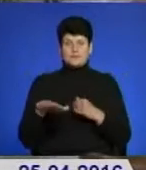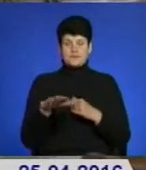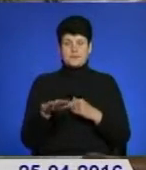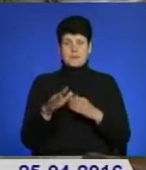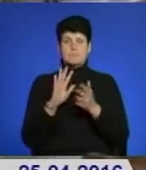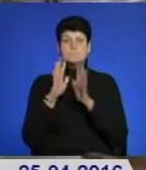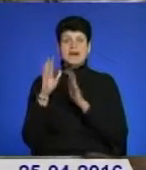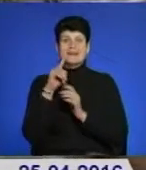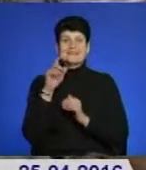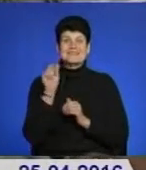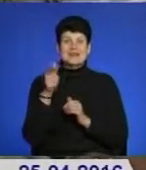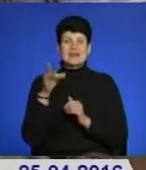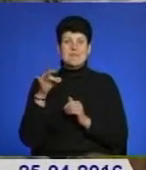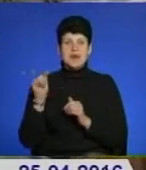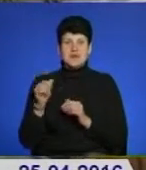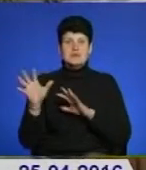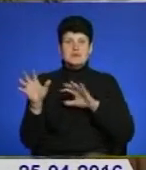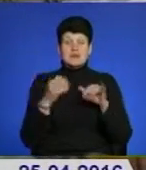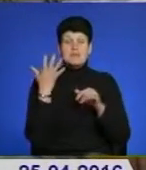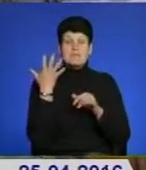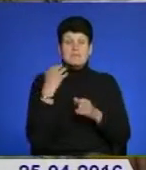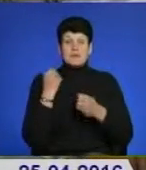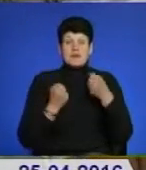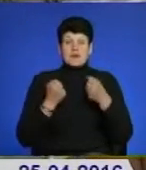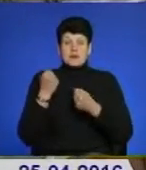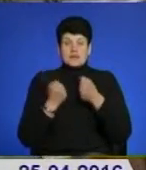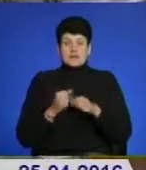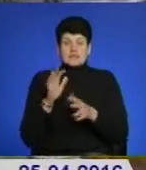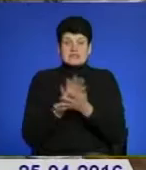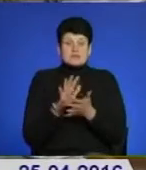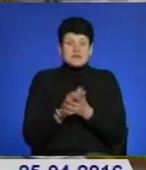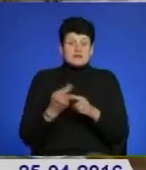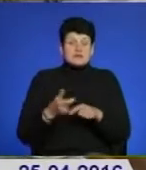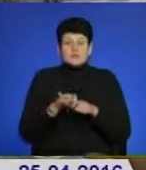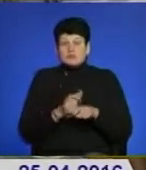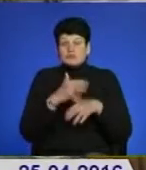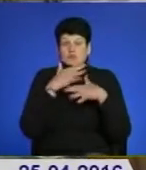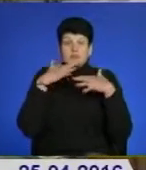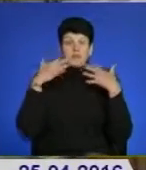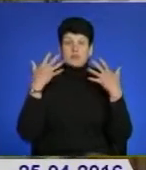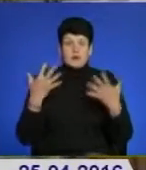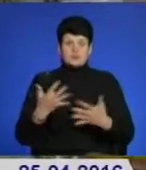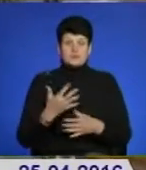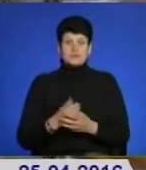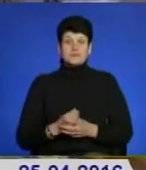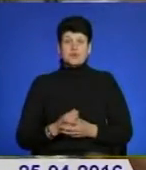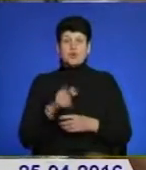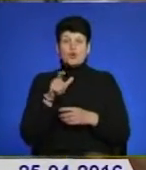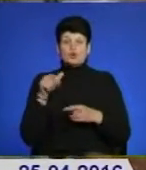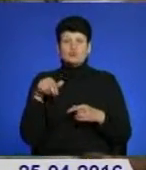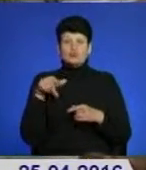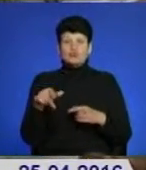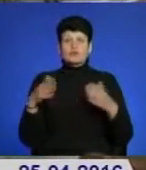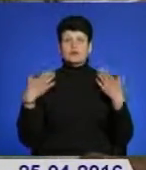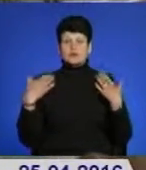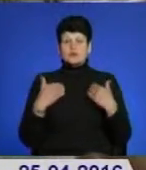Загребеля наш, ми вивезли 5 КАМАЗів сміття. Це дуже багато. Якщо ми вивозили там один КАМАЗ, два КАМАЗи, то тут 5 КАМАЗів. Люди йдуть відпочивати,